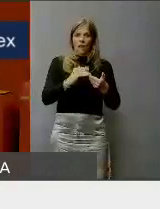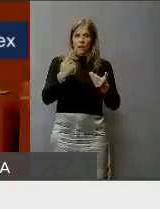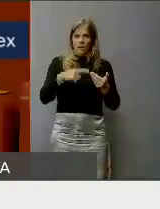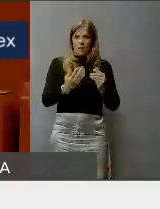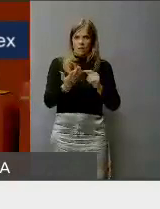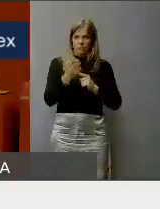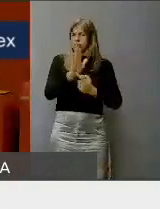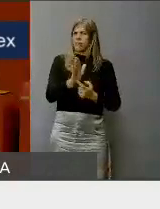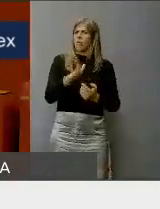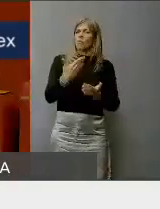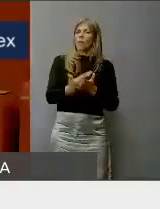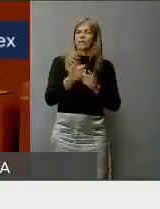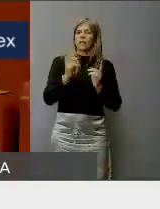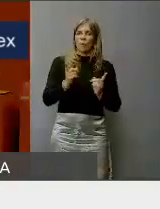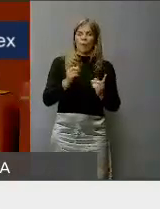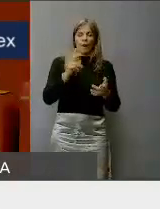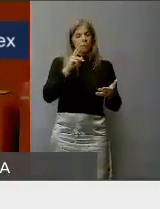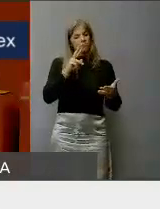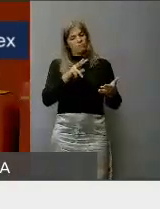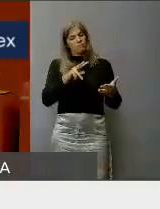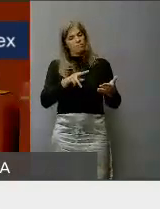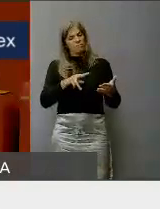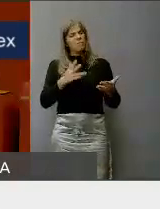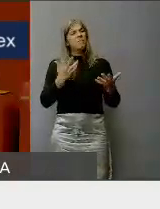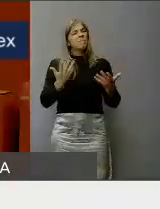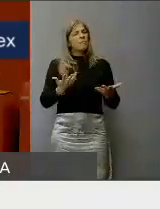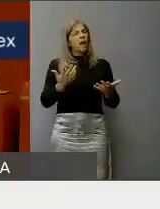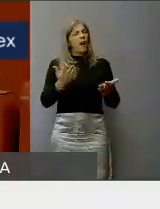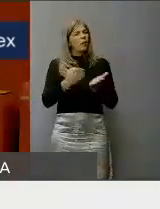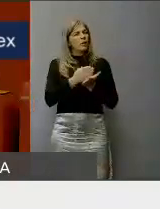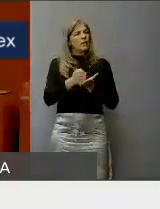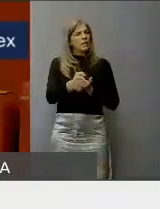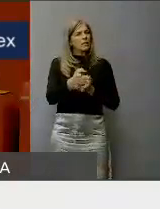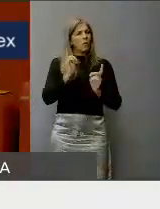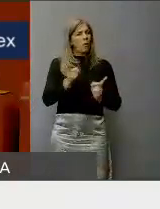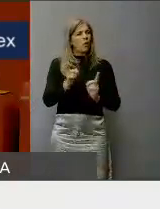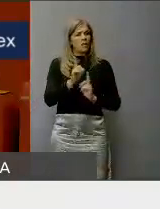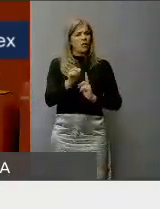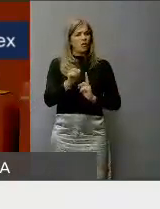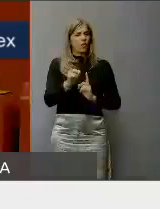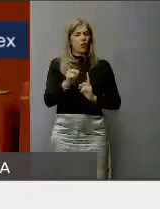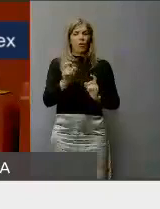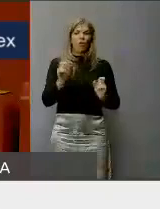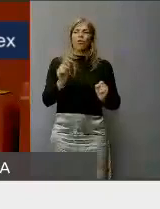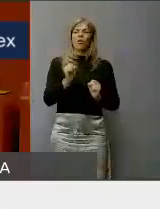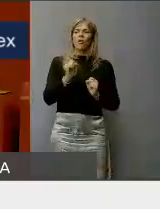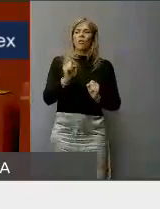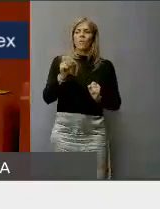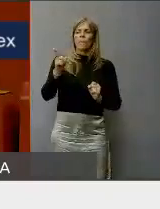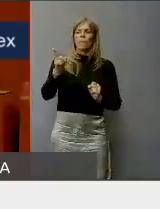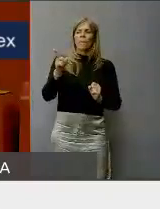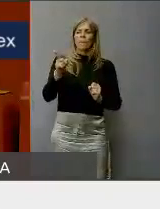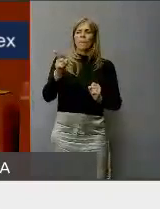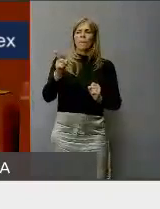non so come dire non è un indirizzo politico può essere vuol dire come faccio io promuovere una console straniera consigliere ricevo senso